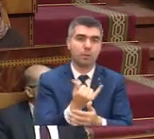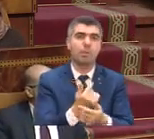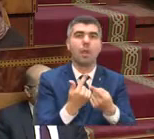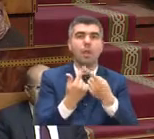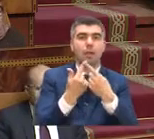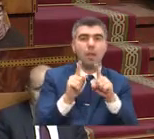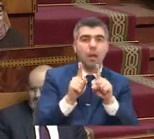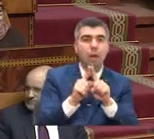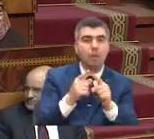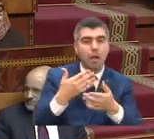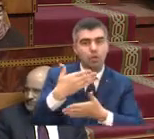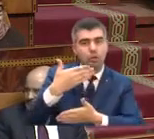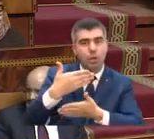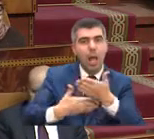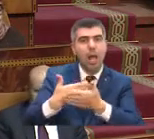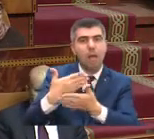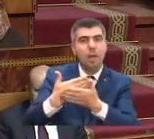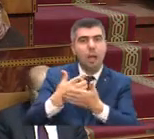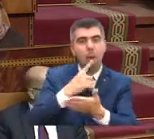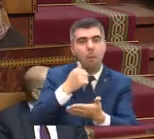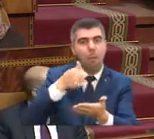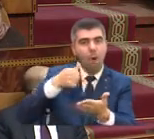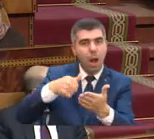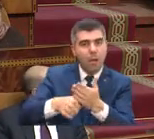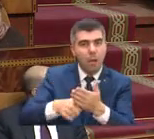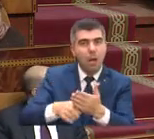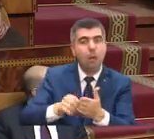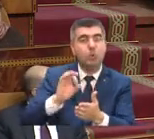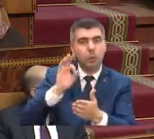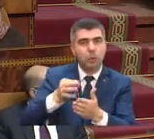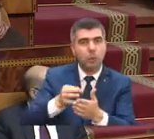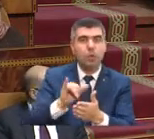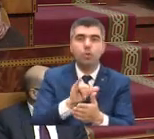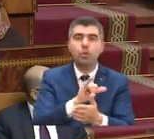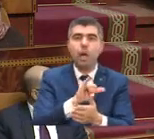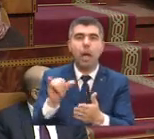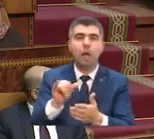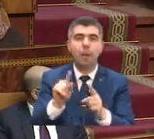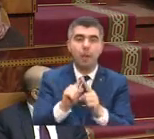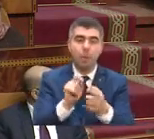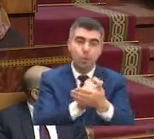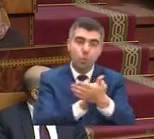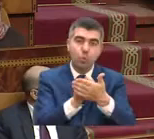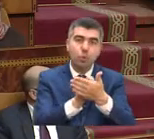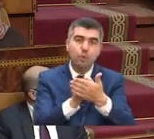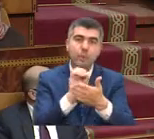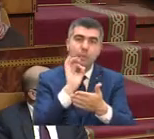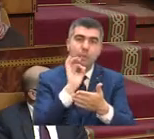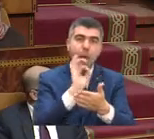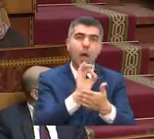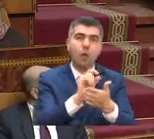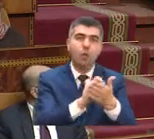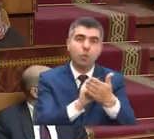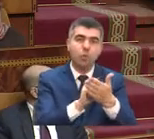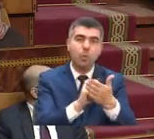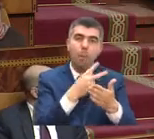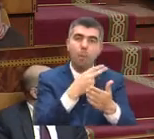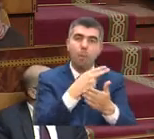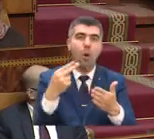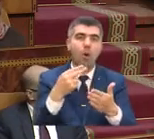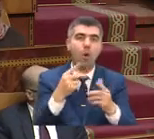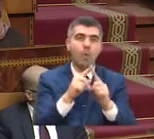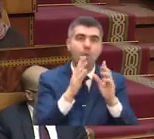يدير وانه ما عندوش الحق يستافد من دور الصفيح، ولكن ما نحرموش من وثيقه اللي هي كتعطيه له القانون.